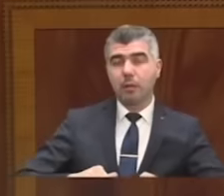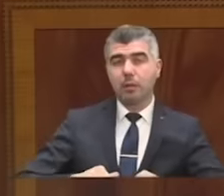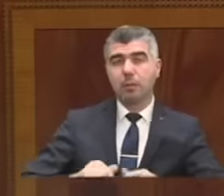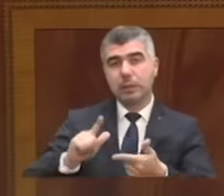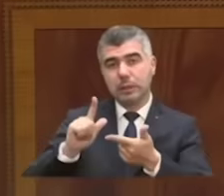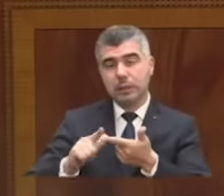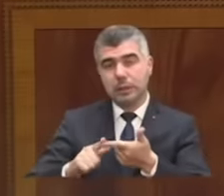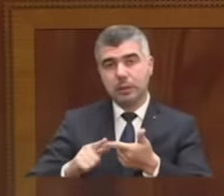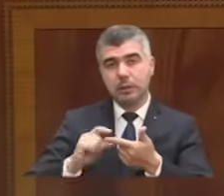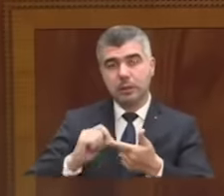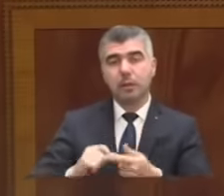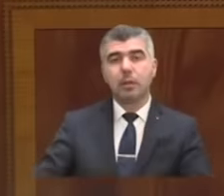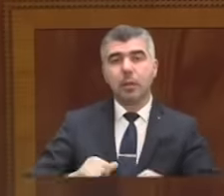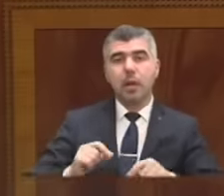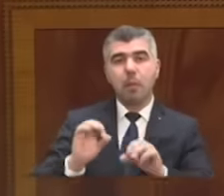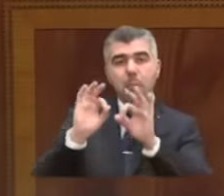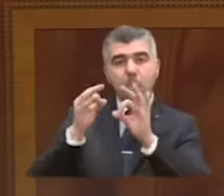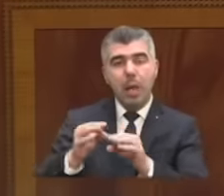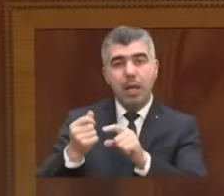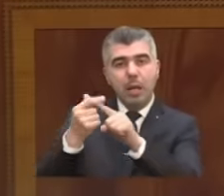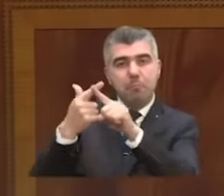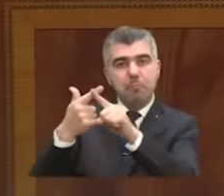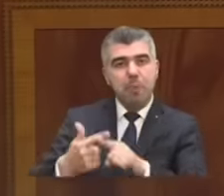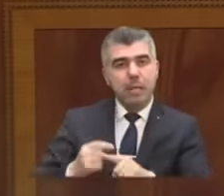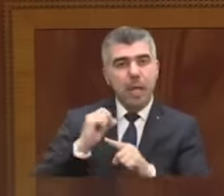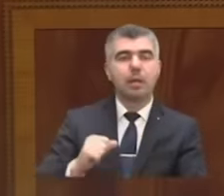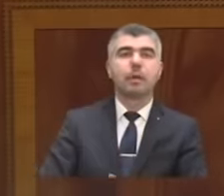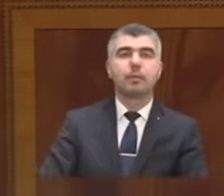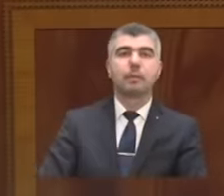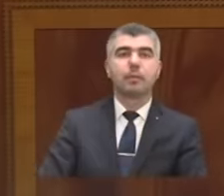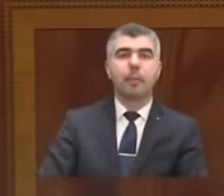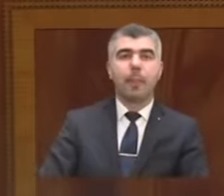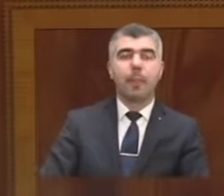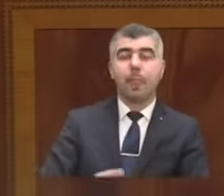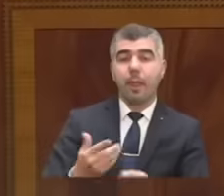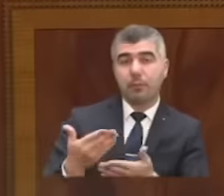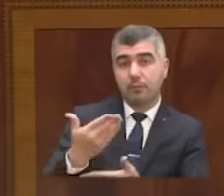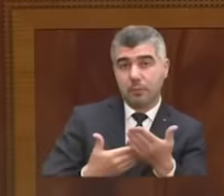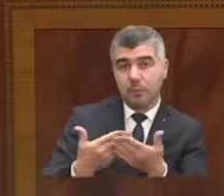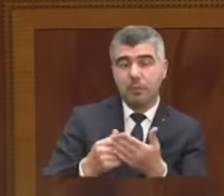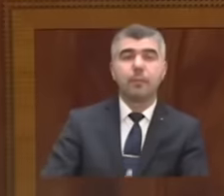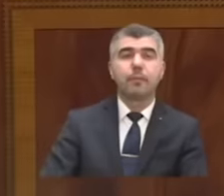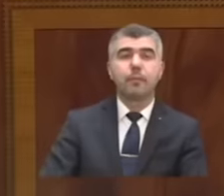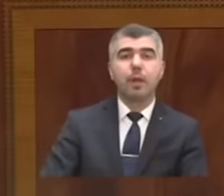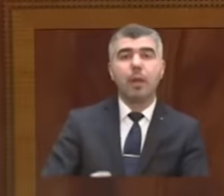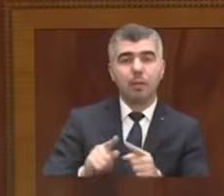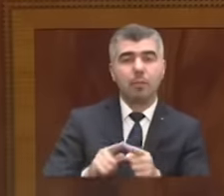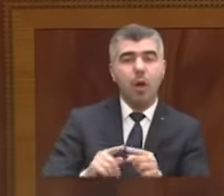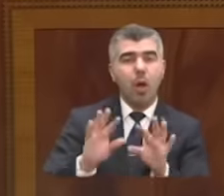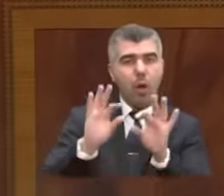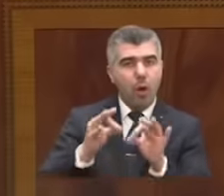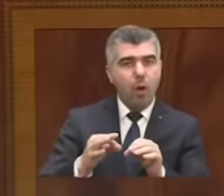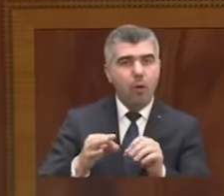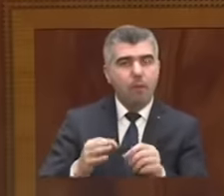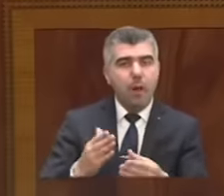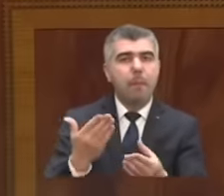مستوى الوزارة المنتدبة لدى وزارة الاقتصاد والمالية المكلفة بالميزانية، تم